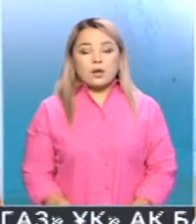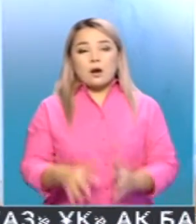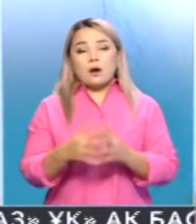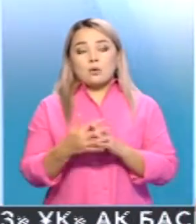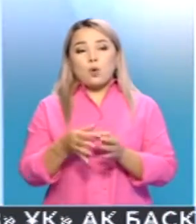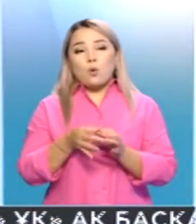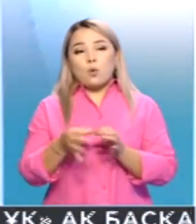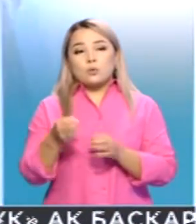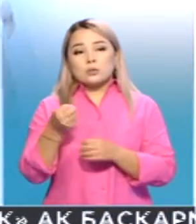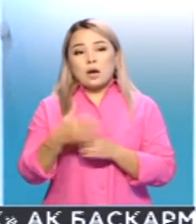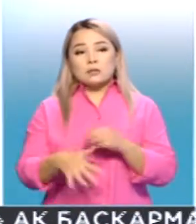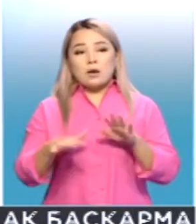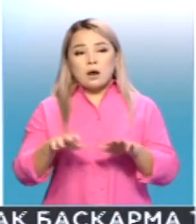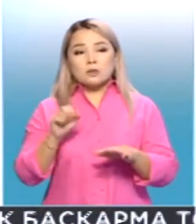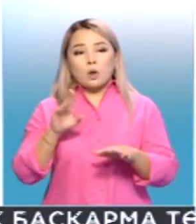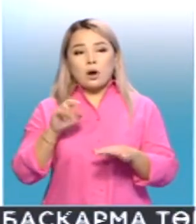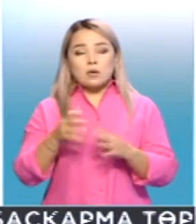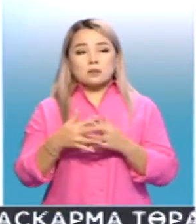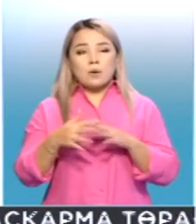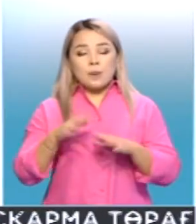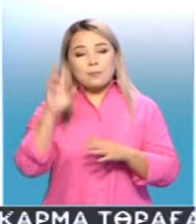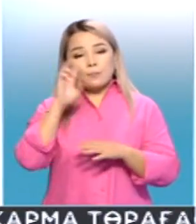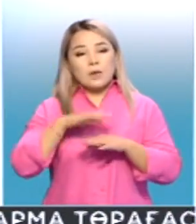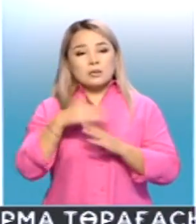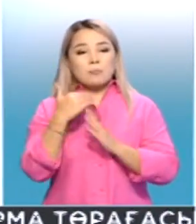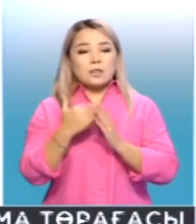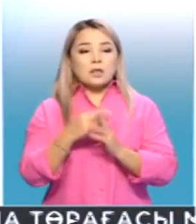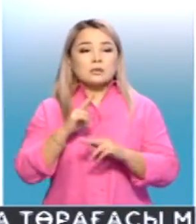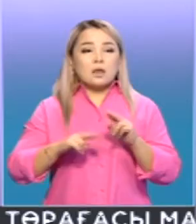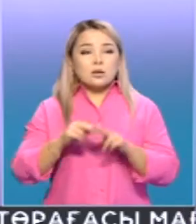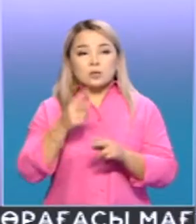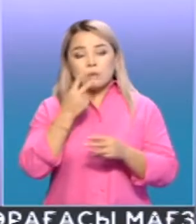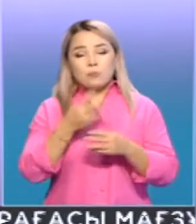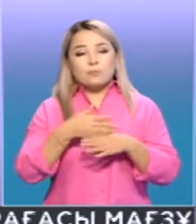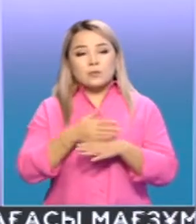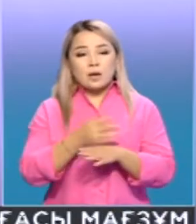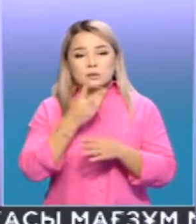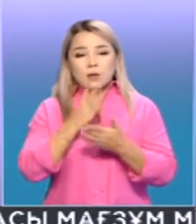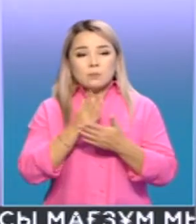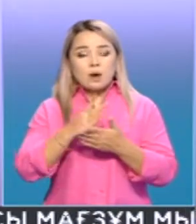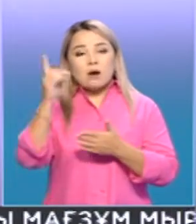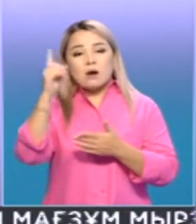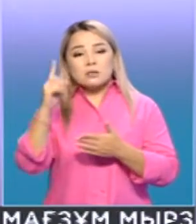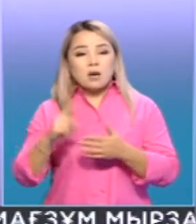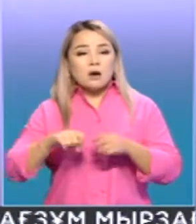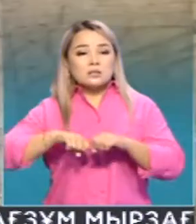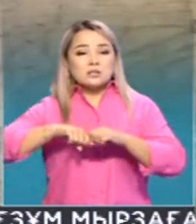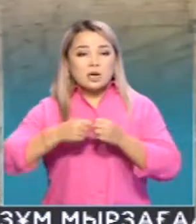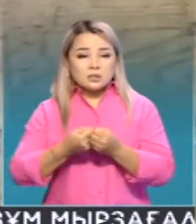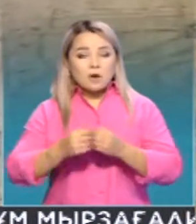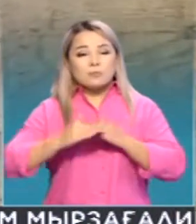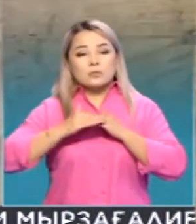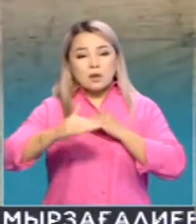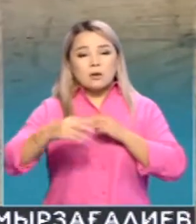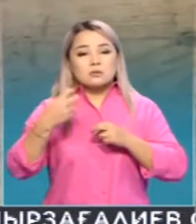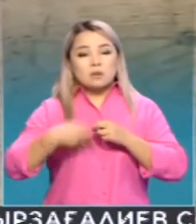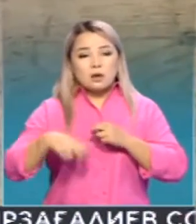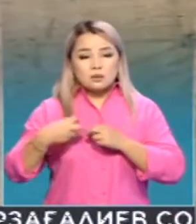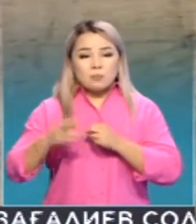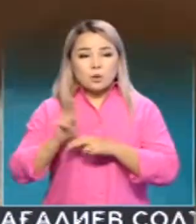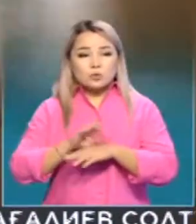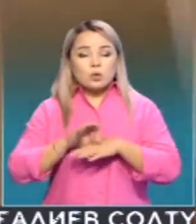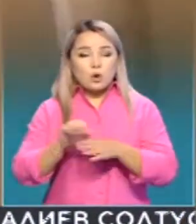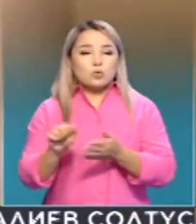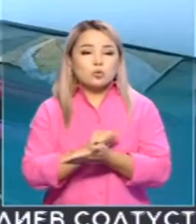Аудан орталығы Ақтоғай ауылында мемлекеттік бағдарламамен салынған үйлердің сиқосы, сыз тартқан қабырғалар жарылып, едені шіріп жатыр. Жөндейін десе